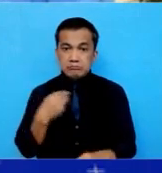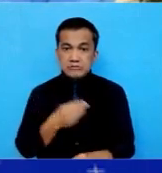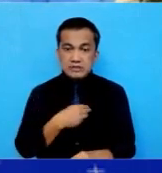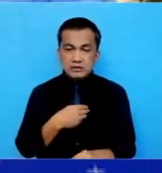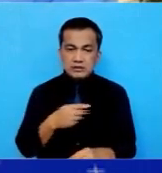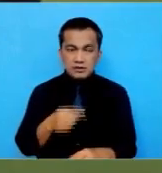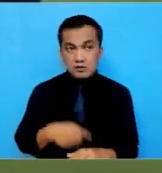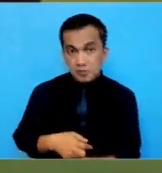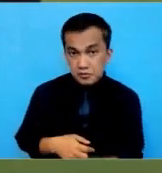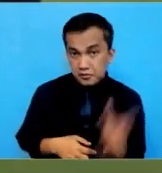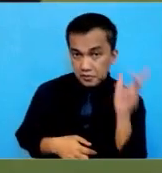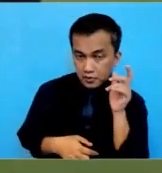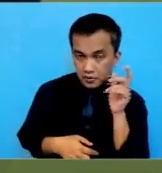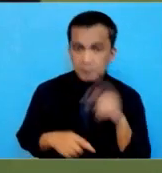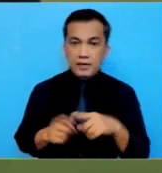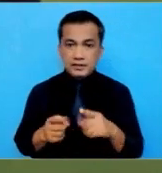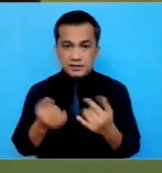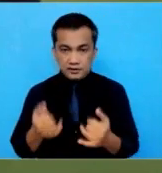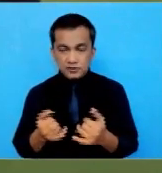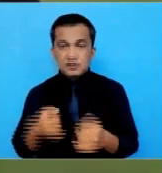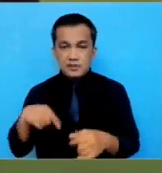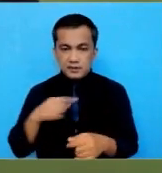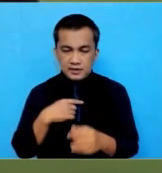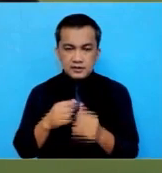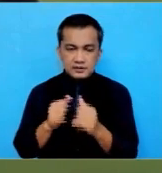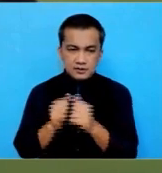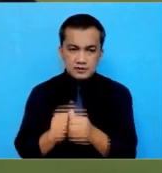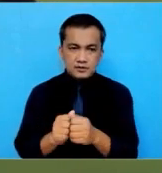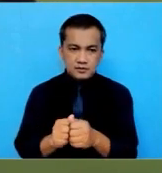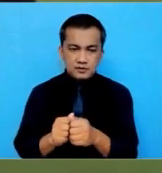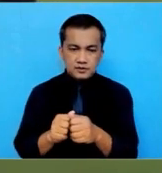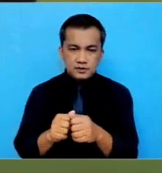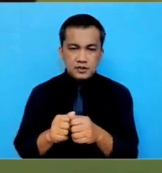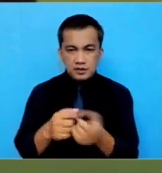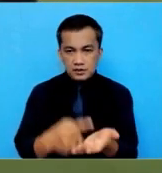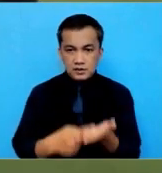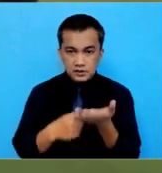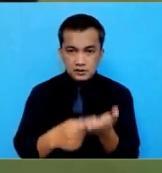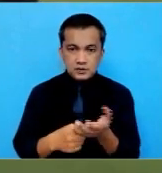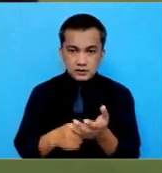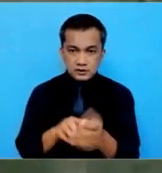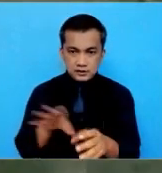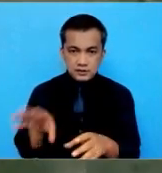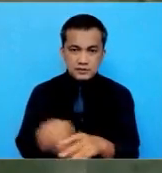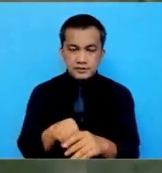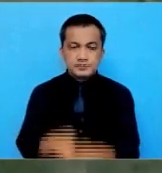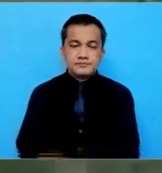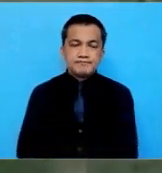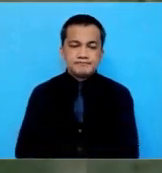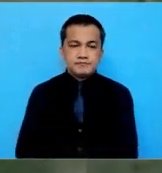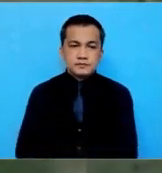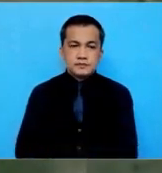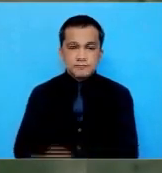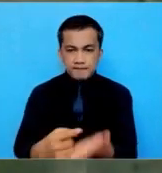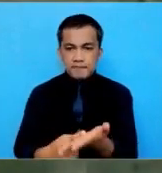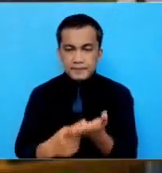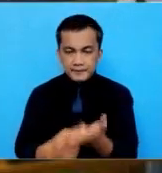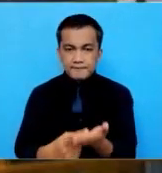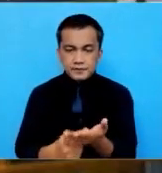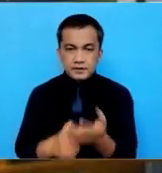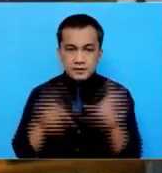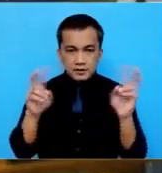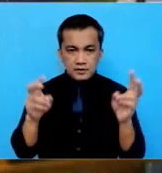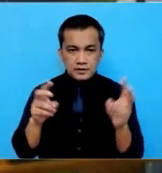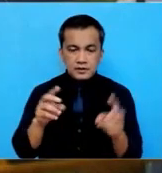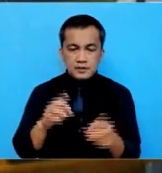nakikibalita lang tayo. Pero ngayon, magpupunta tayo sa loop at magiging privy tayo sa mga discussions when it comes to